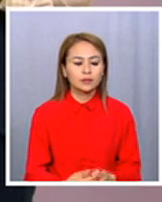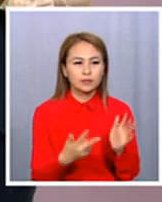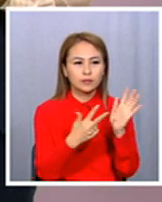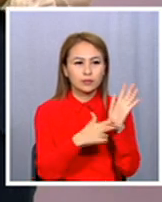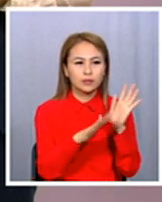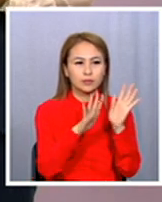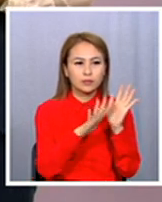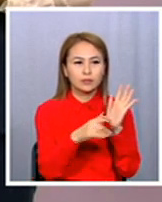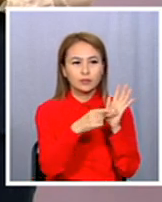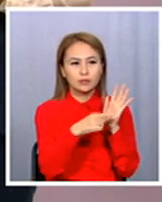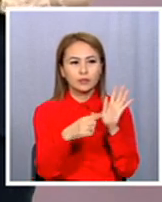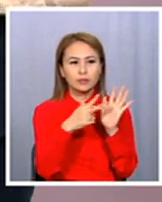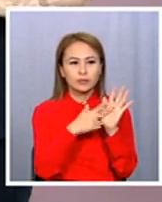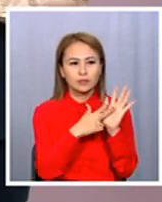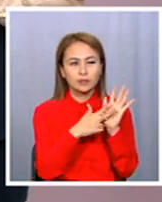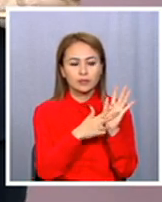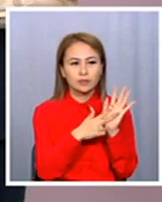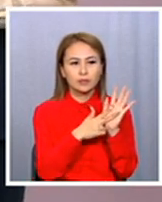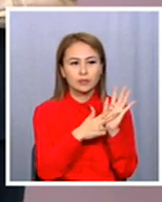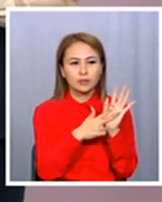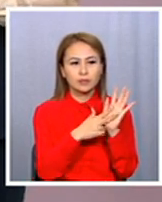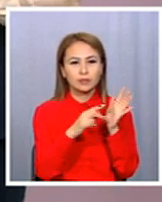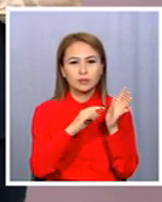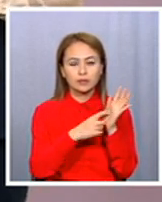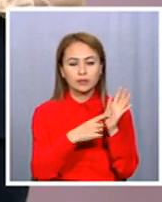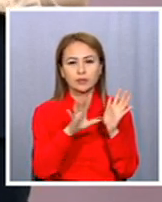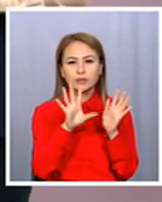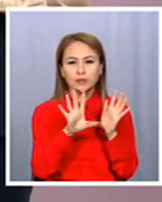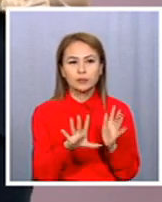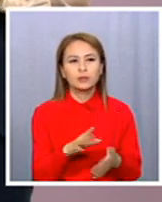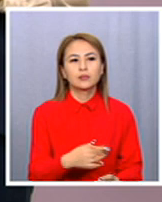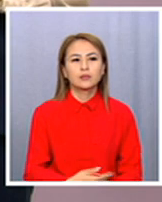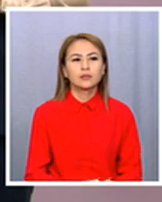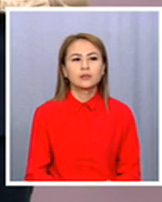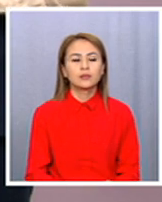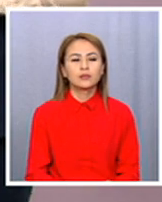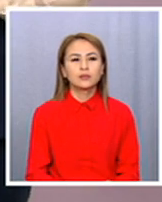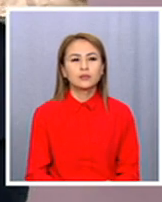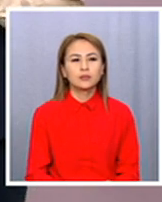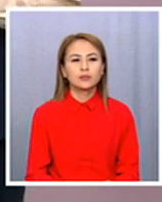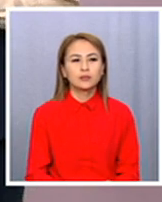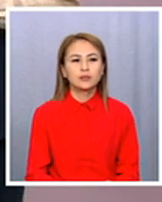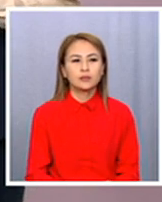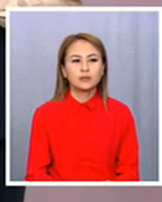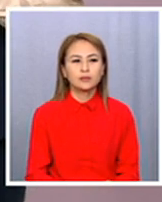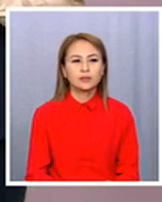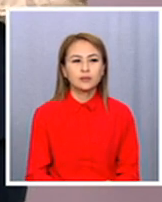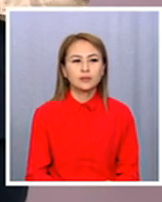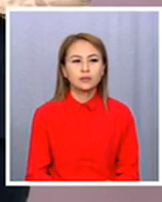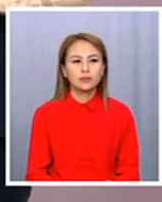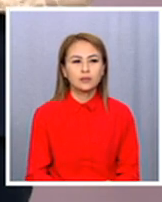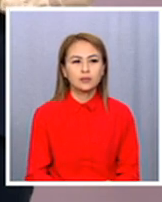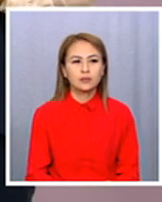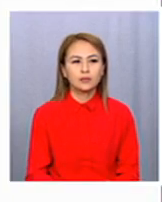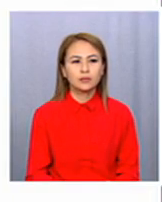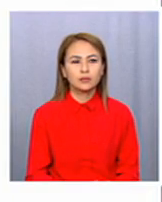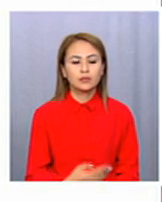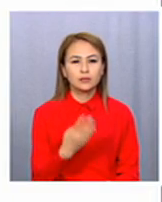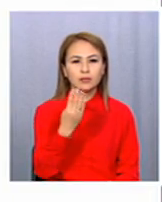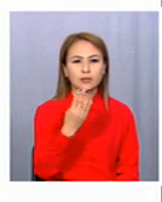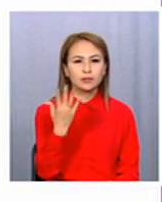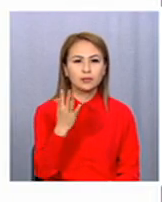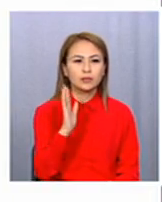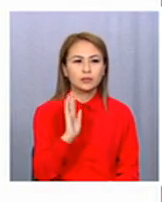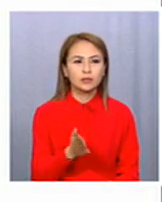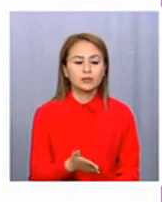85 санынан 8 бен 5 санының көбейтіндісін азайтамыз. Мәні 45-ке